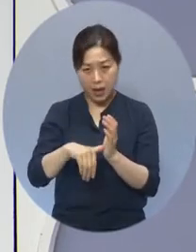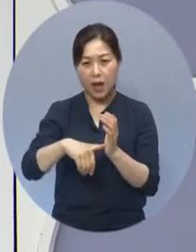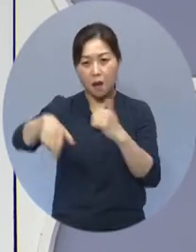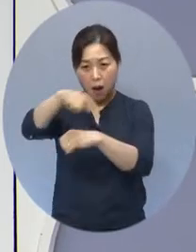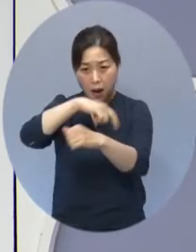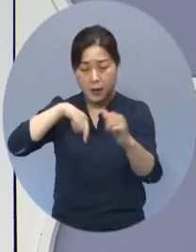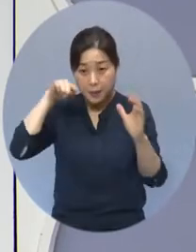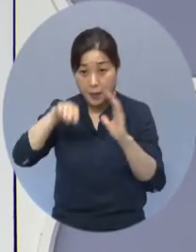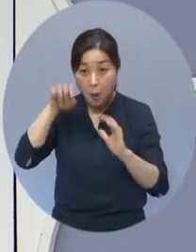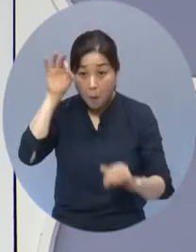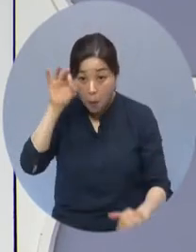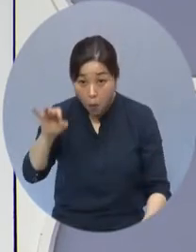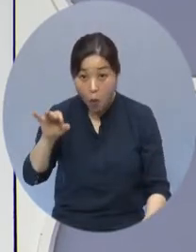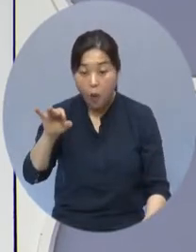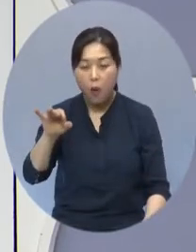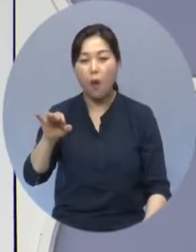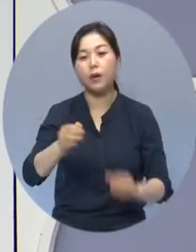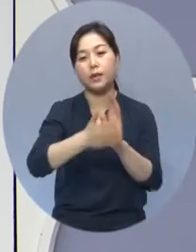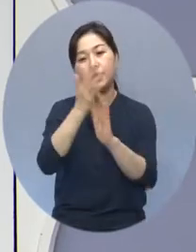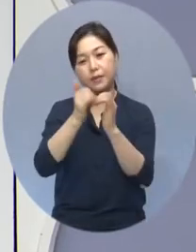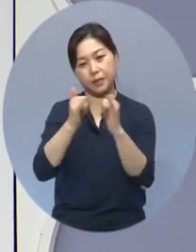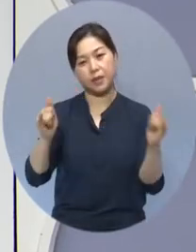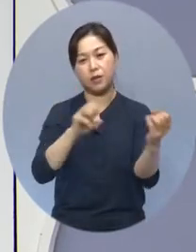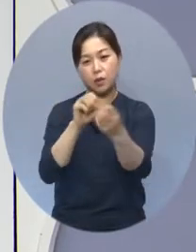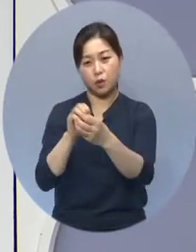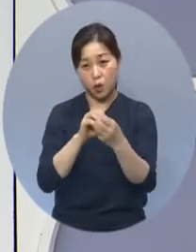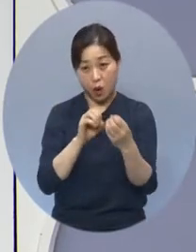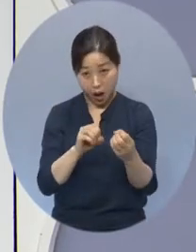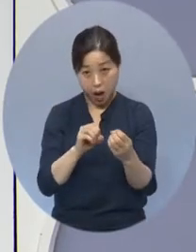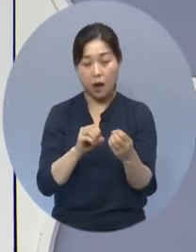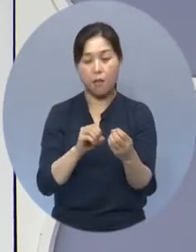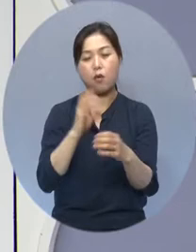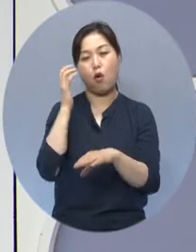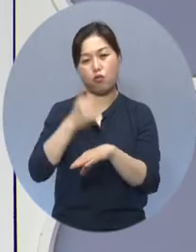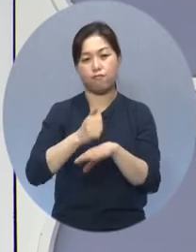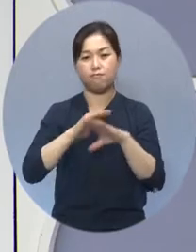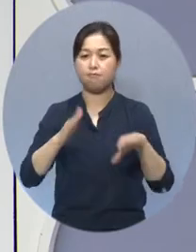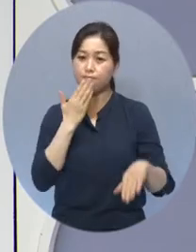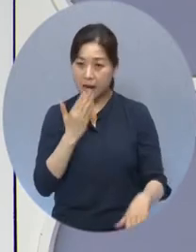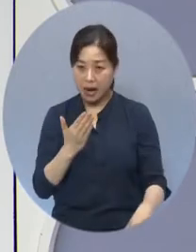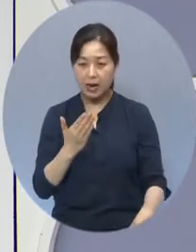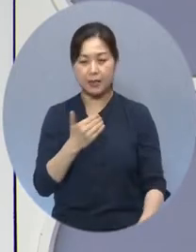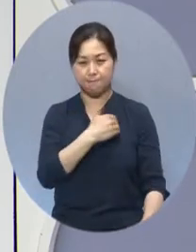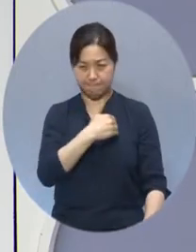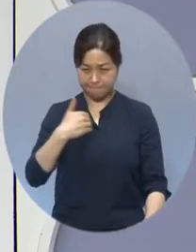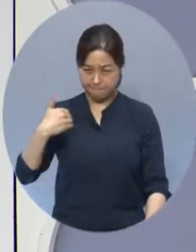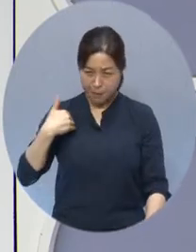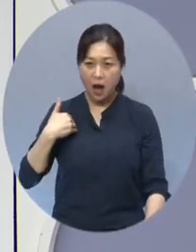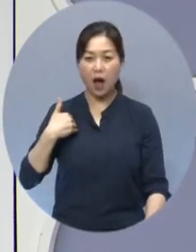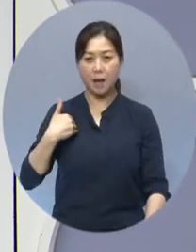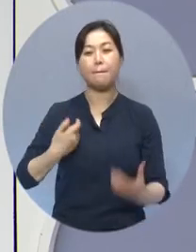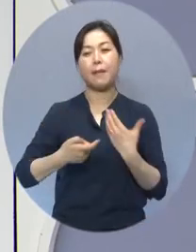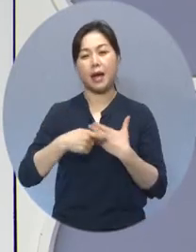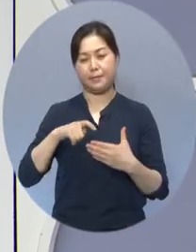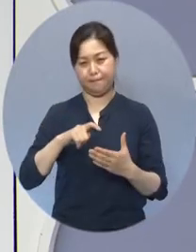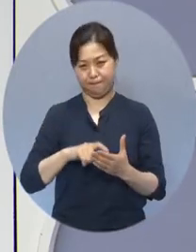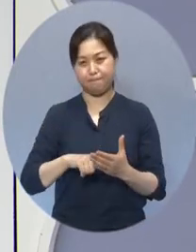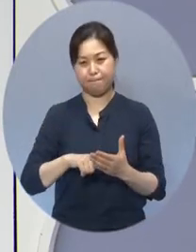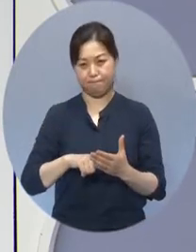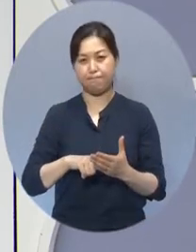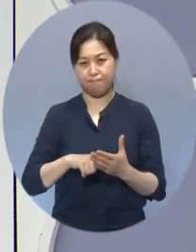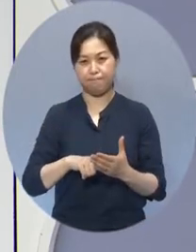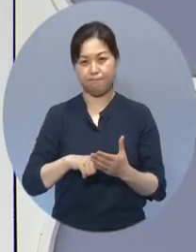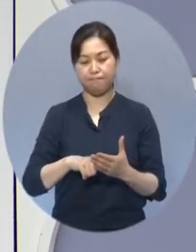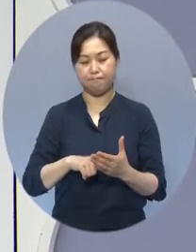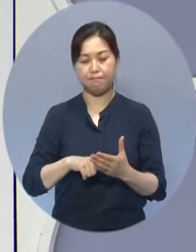소통하면 해결해 나갈 수 있다는 그런 어떤 자신감을 이제 가졌다고 봅니다.